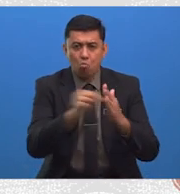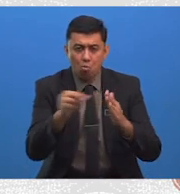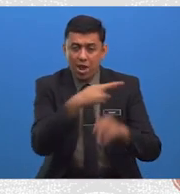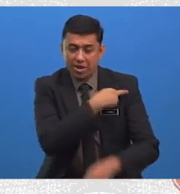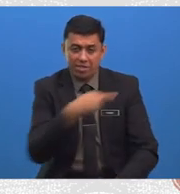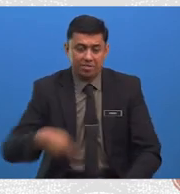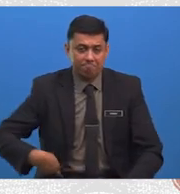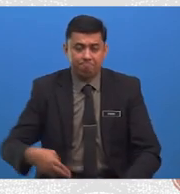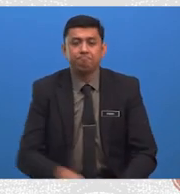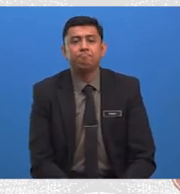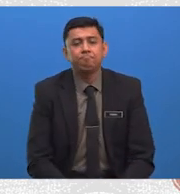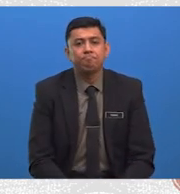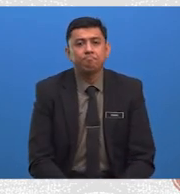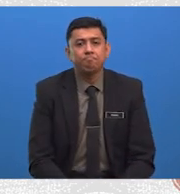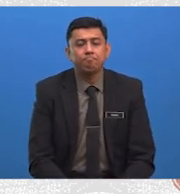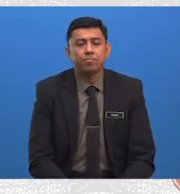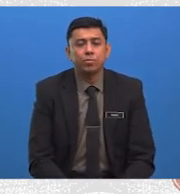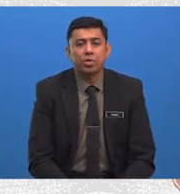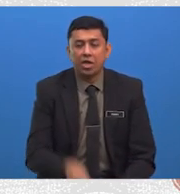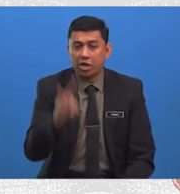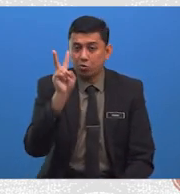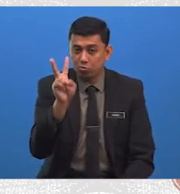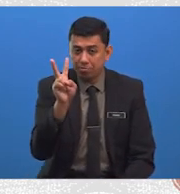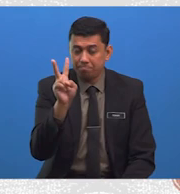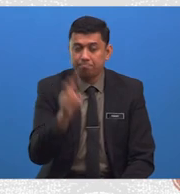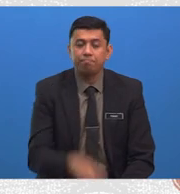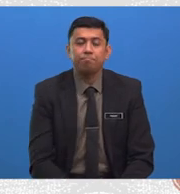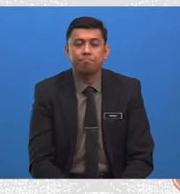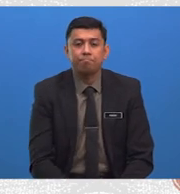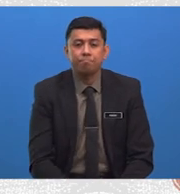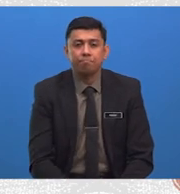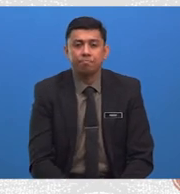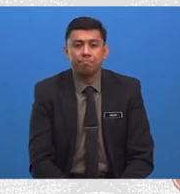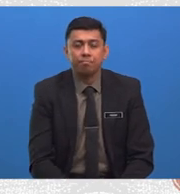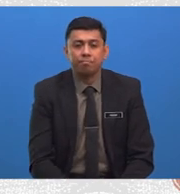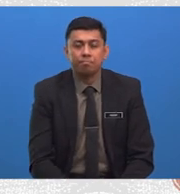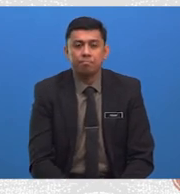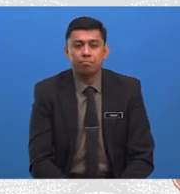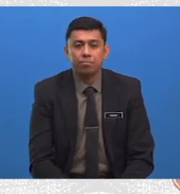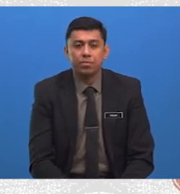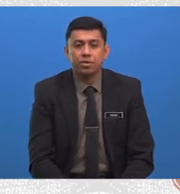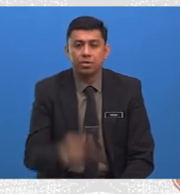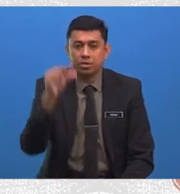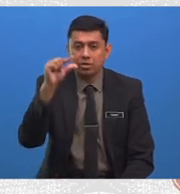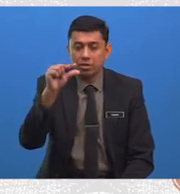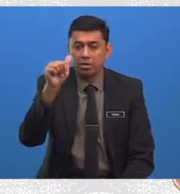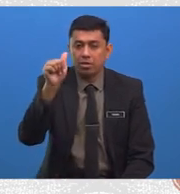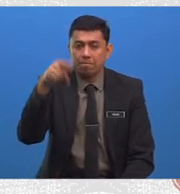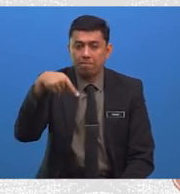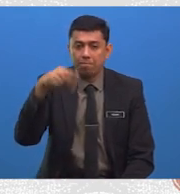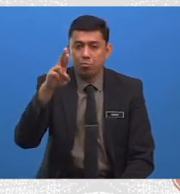dan seterusnya pintu gerbang yang kedua ialah Gapura Bajang